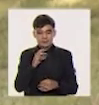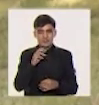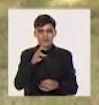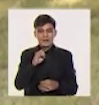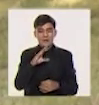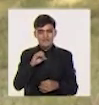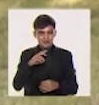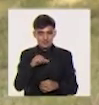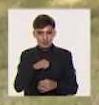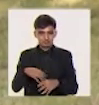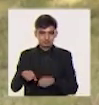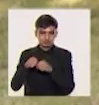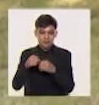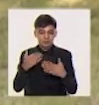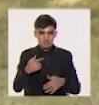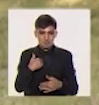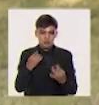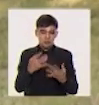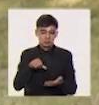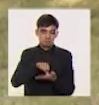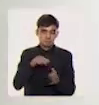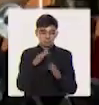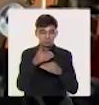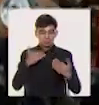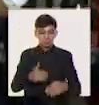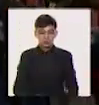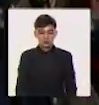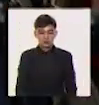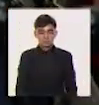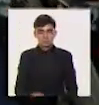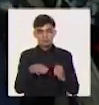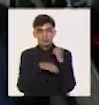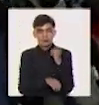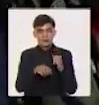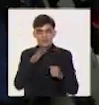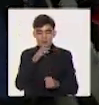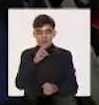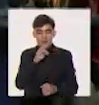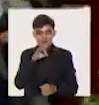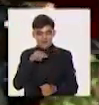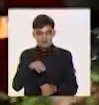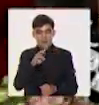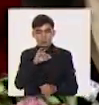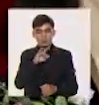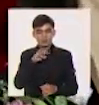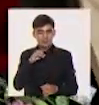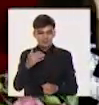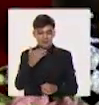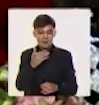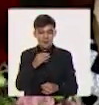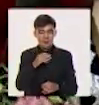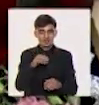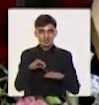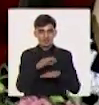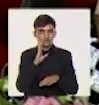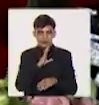әннің аясында әнімізді айтып тұрамыз. Соңғы уақытта әнші Қайрат Нұртастың жары Жұлдыз